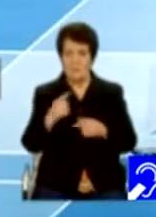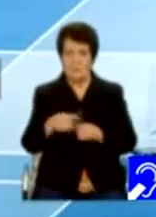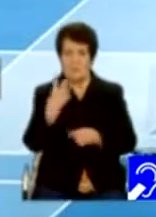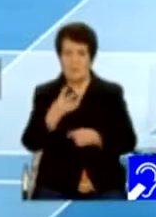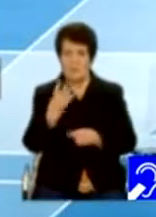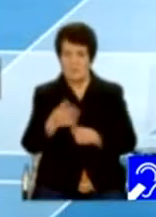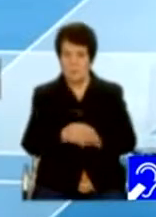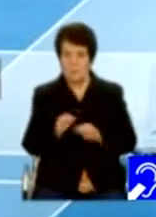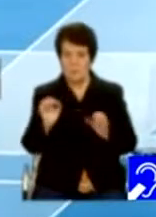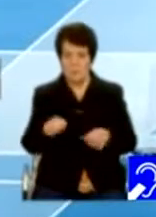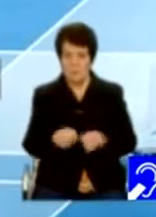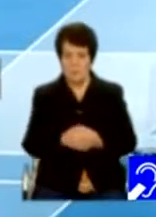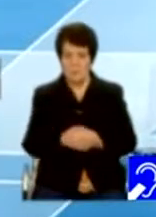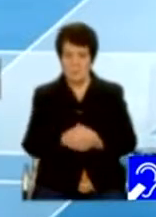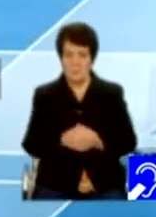depășesc cu mult